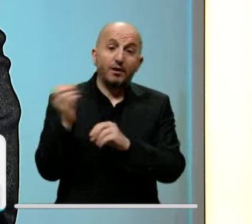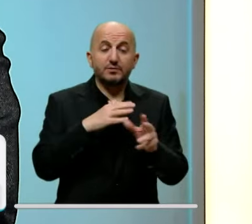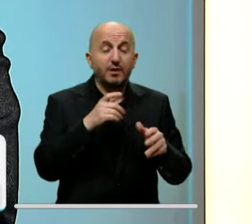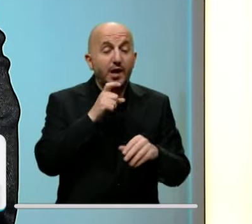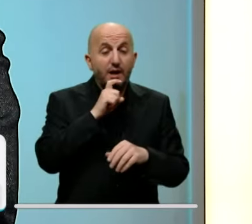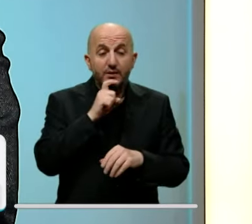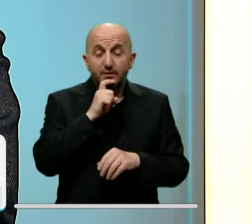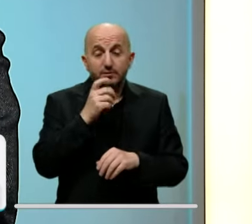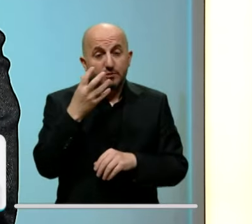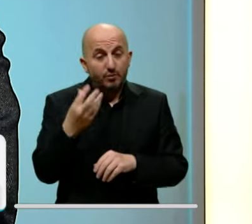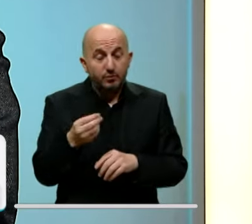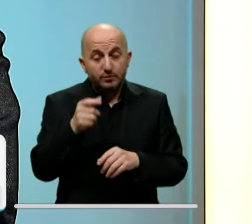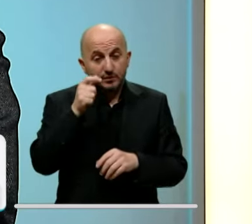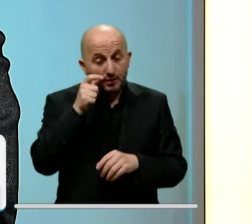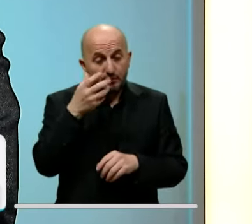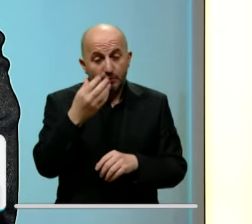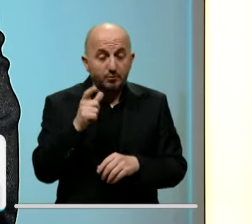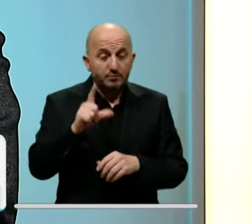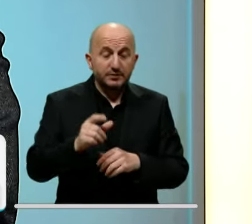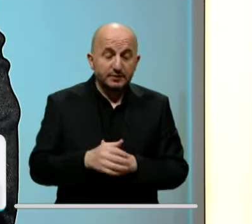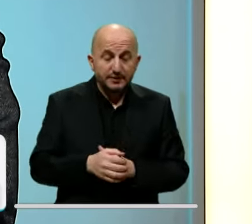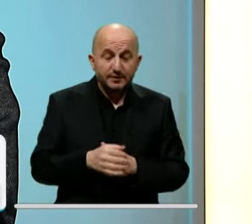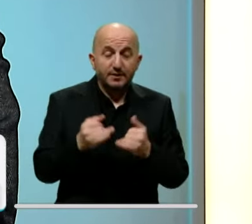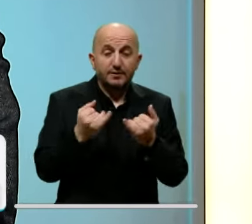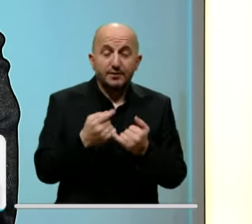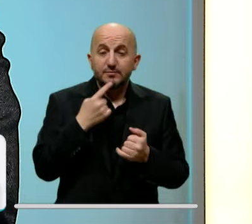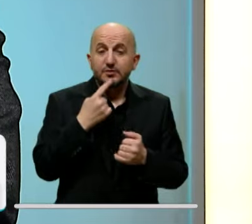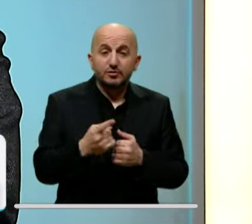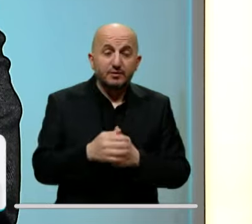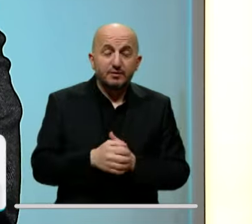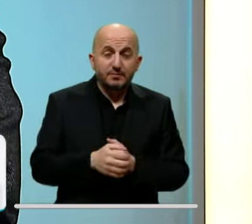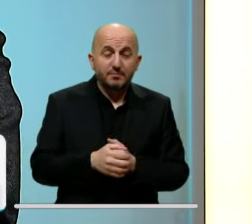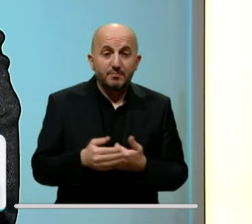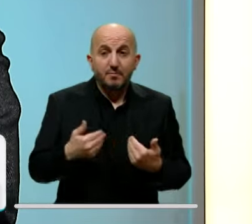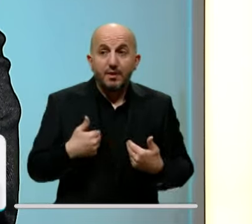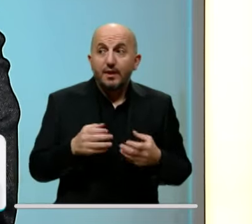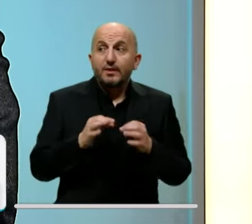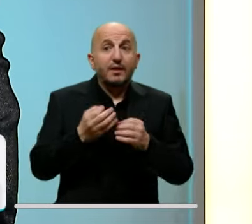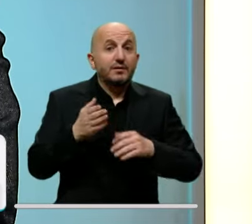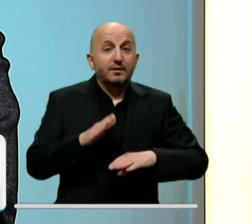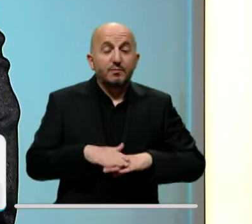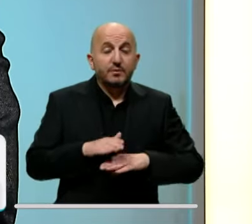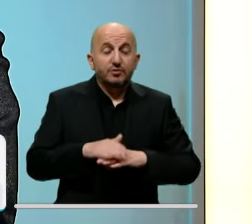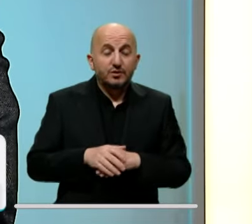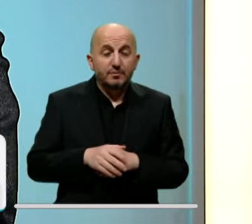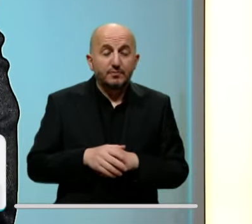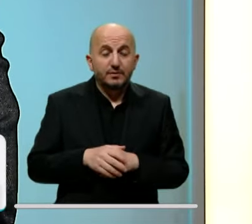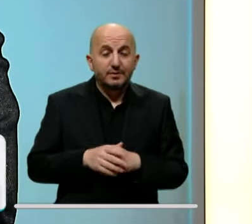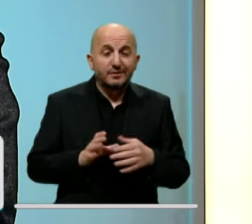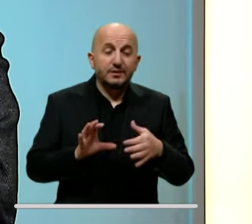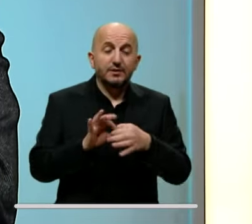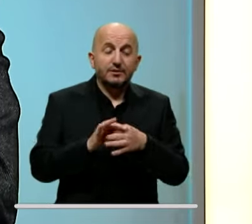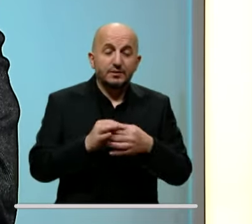Eee bu noktada dikkatli olmamız gerekir şimdi kardeşim diyecek ki ben nasıl yapacağım e Bunu ilgililere